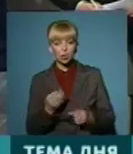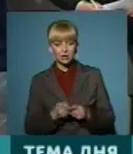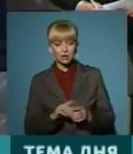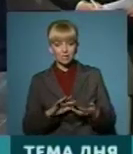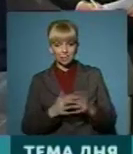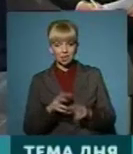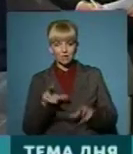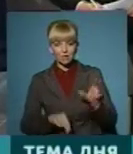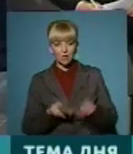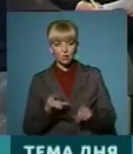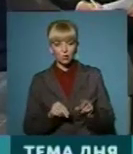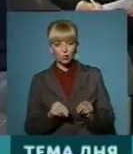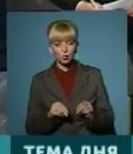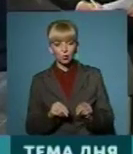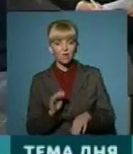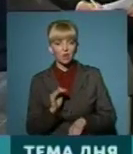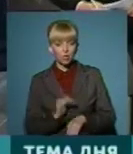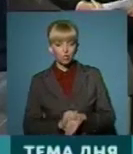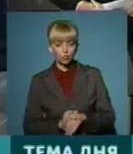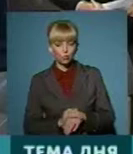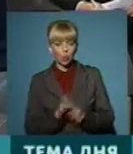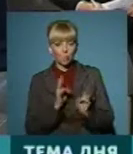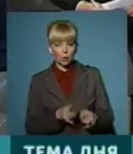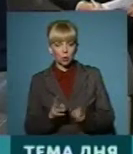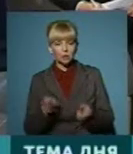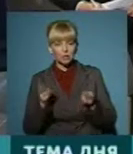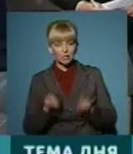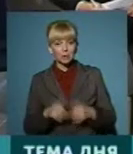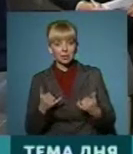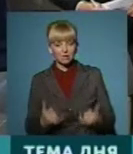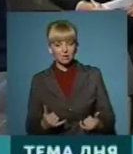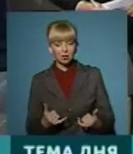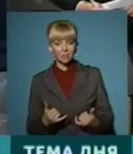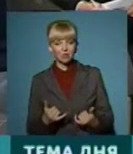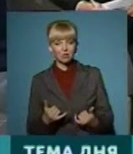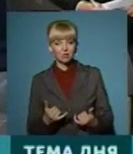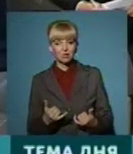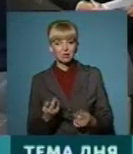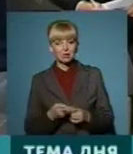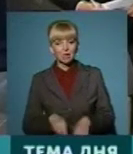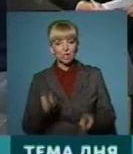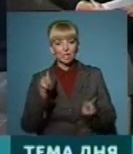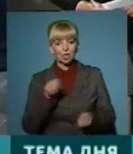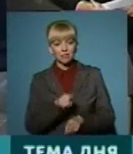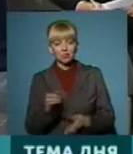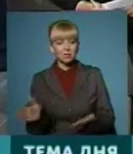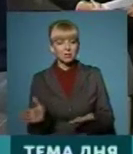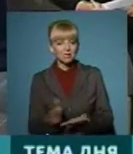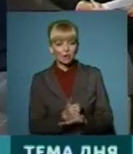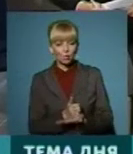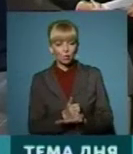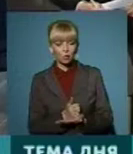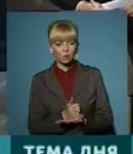села вважаються, ну, фактично постраждалими і залишаються і зараз, але цей статус з них зняти?